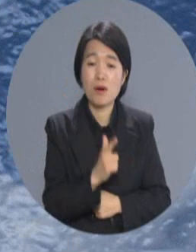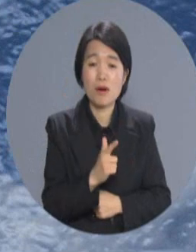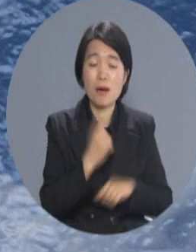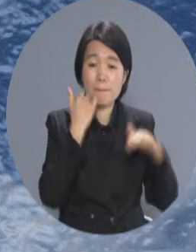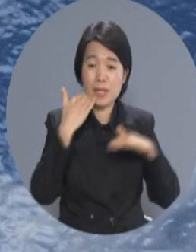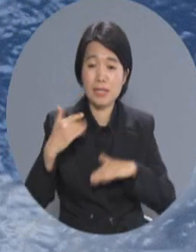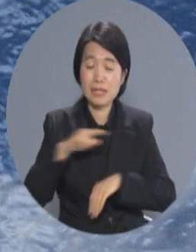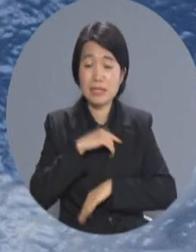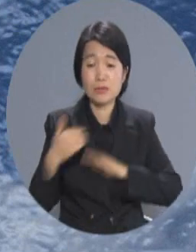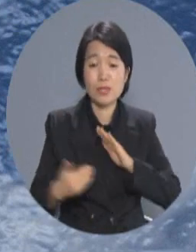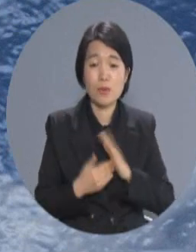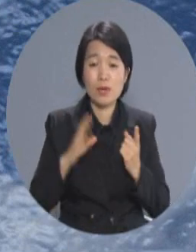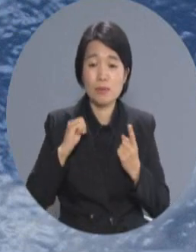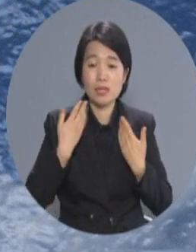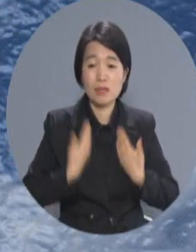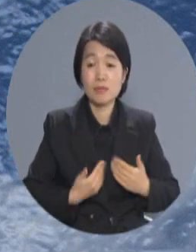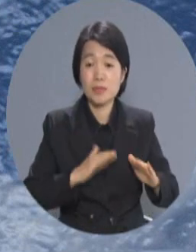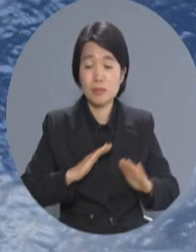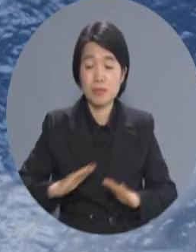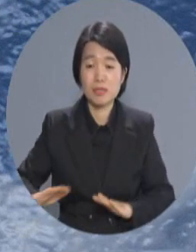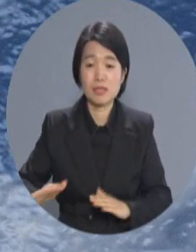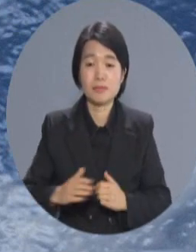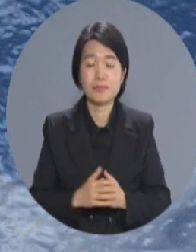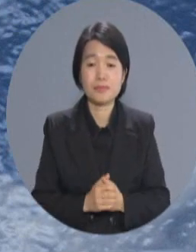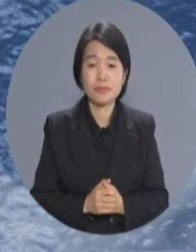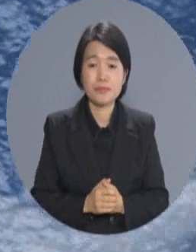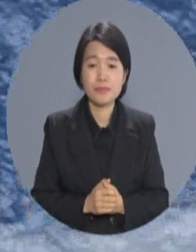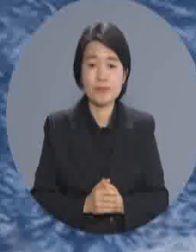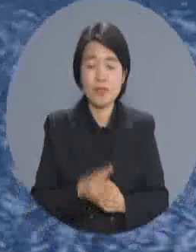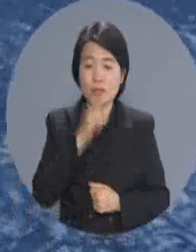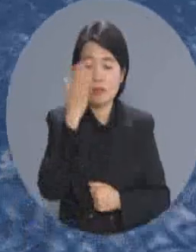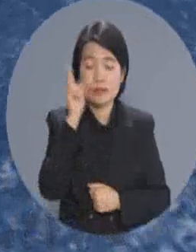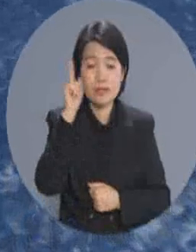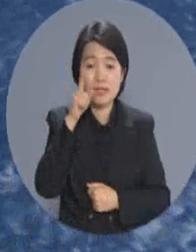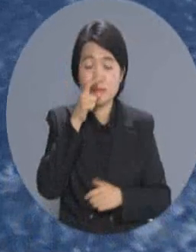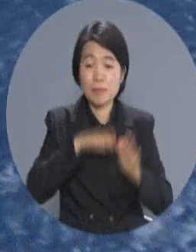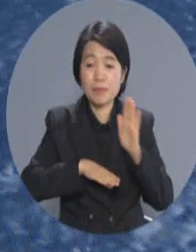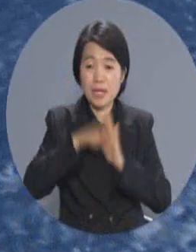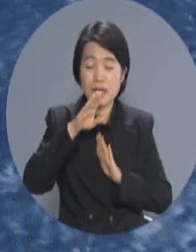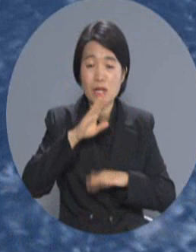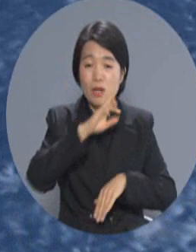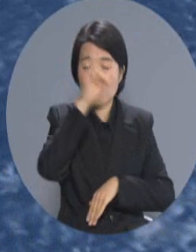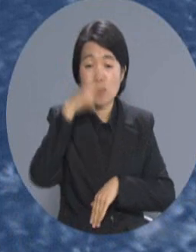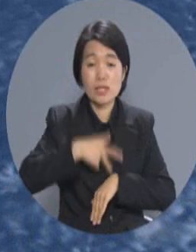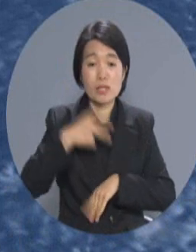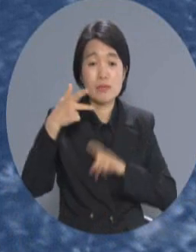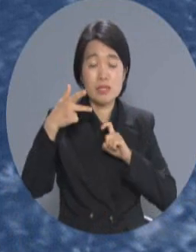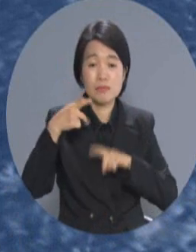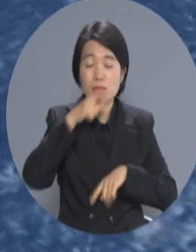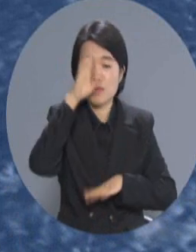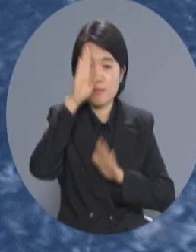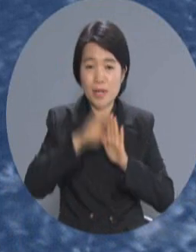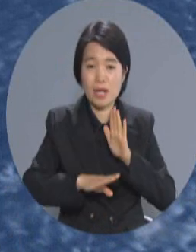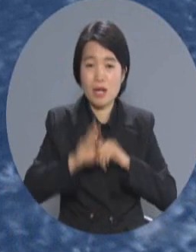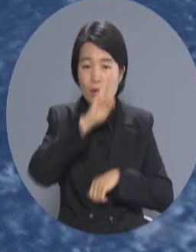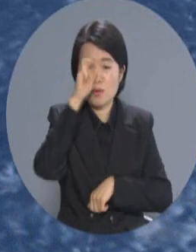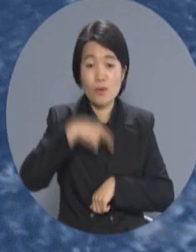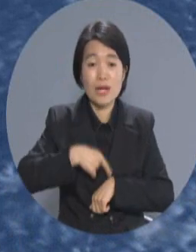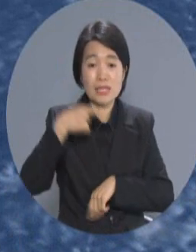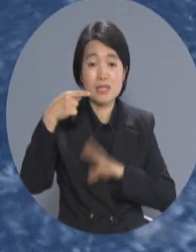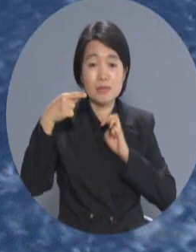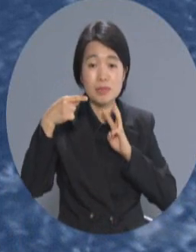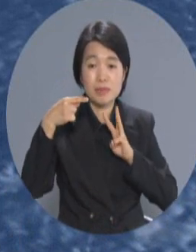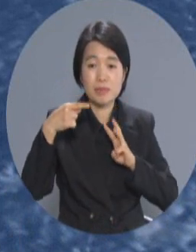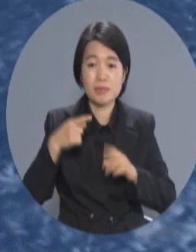먼바다에서 최고 1m로 잔잔하게 읽겠습니다 여수에 대해 만조 시간은 오후 7시 11분 간조 시간은 오후 1시